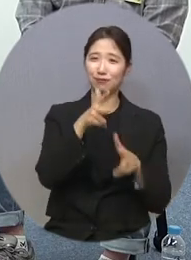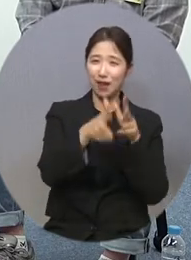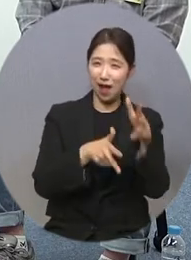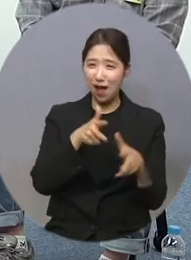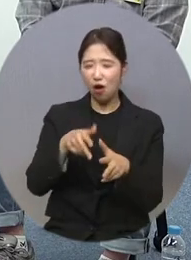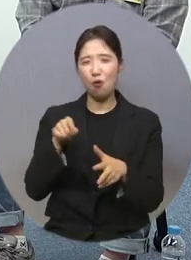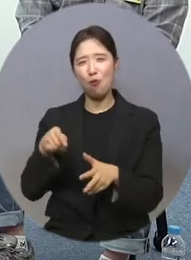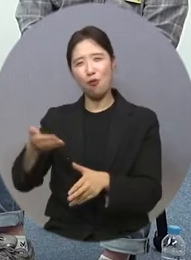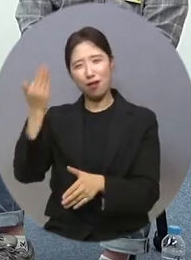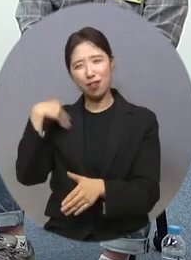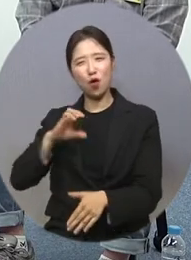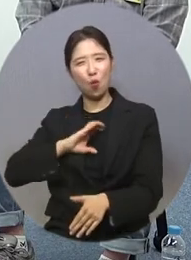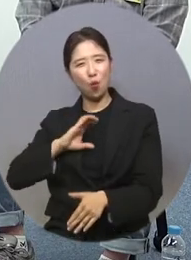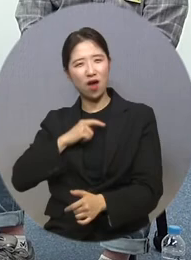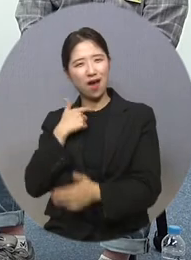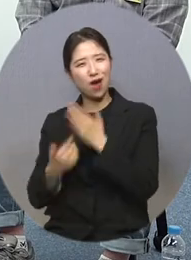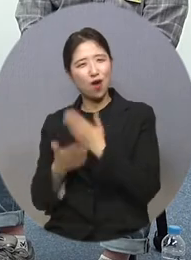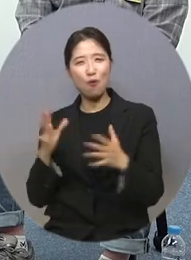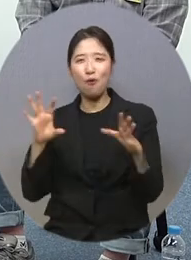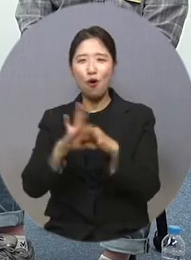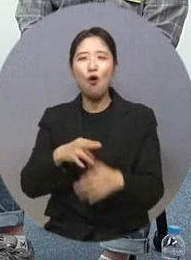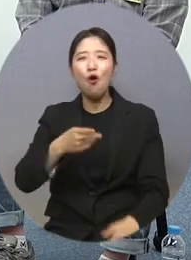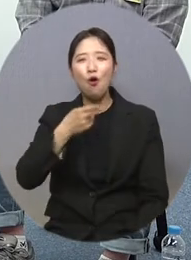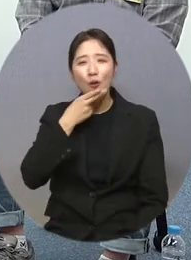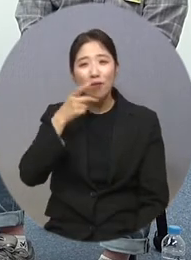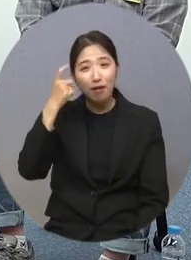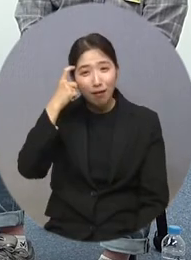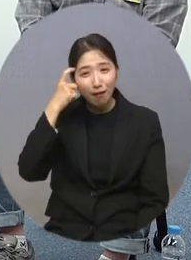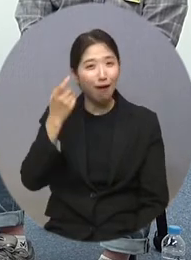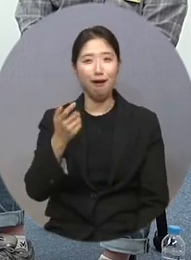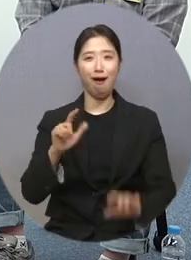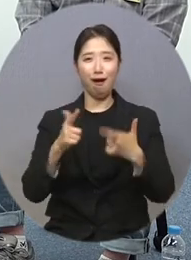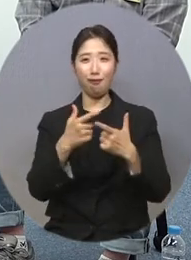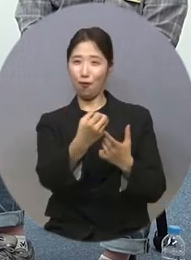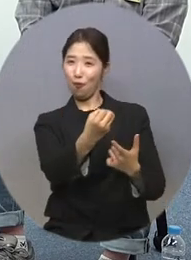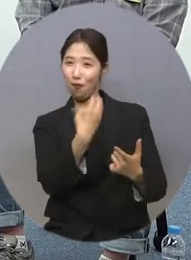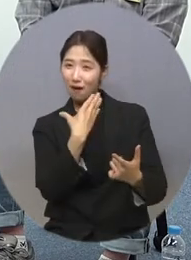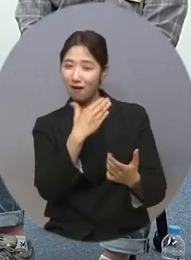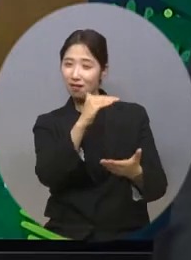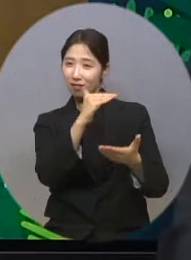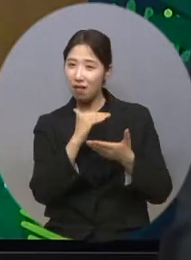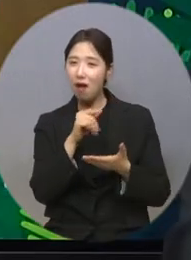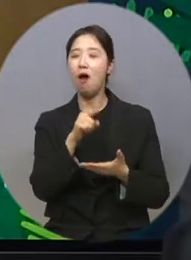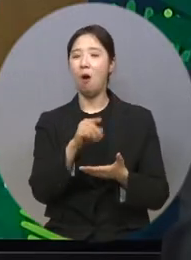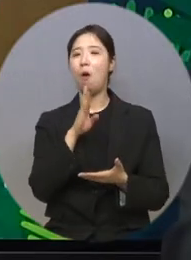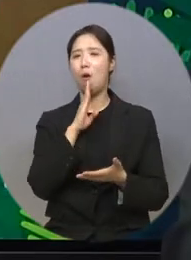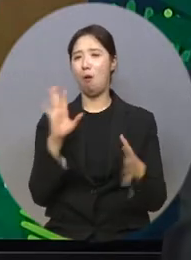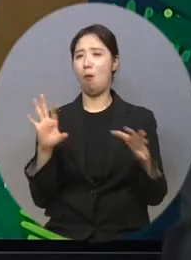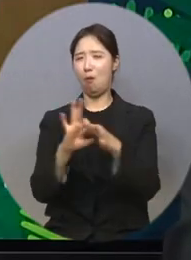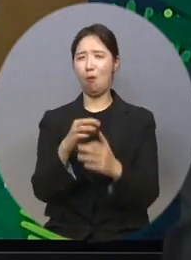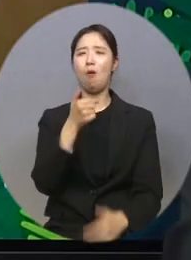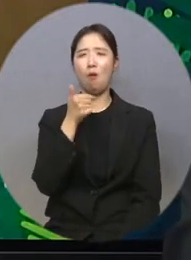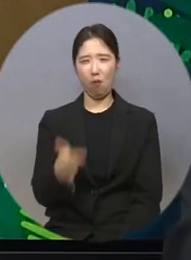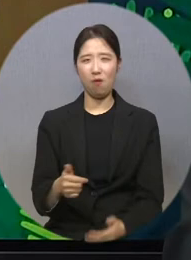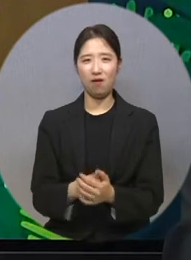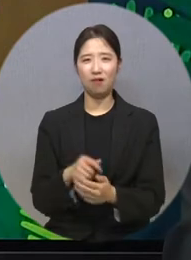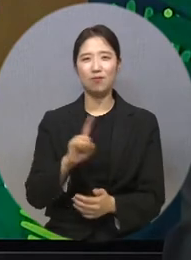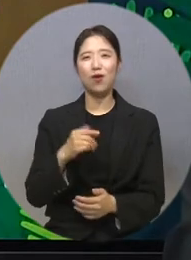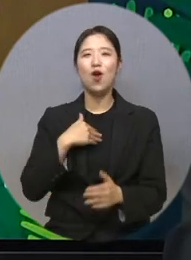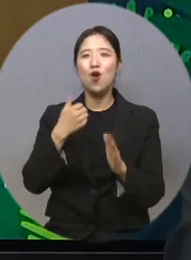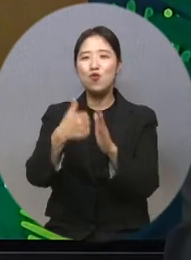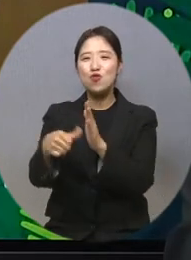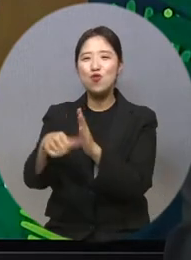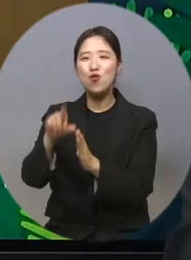주셨는데 이렇게 쭉 말씀 듣다 보니 굉장히 연계성이 많아 보입니다. 제가 볼 때는 그 아까 이제 저 물건값 잘